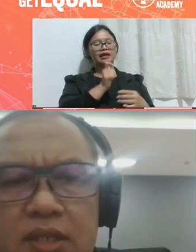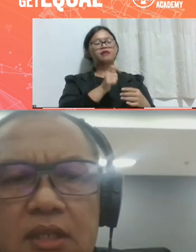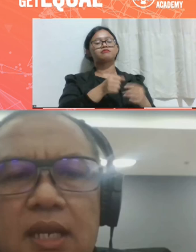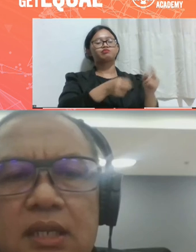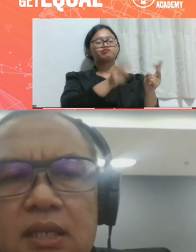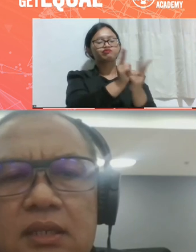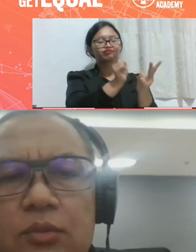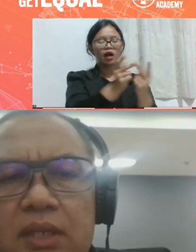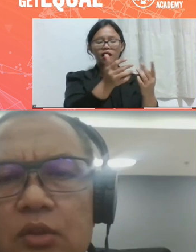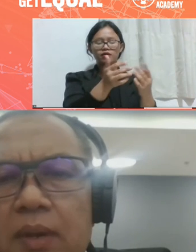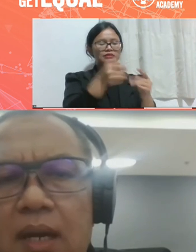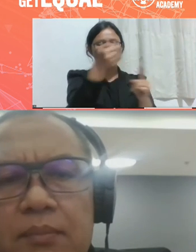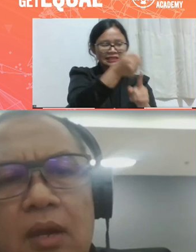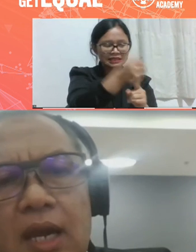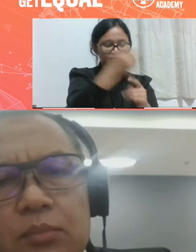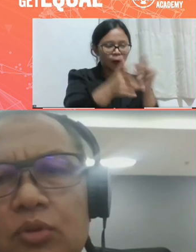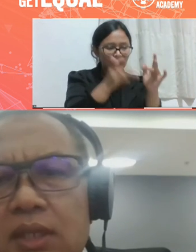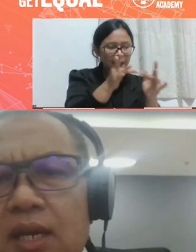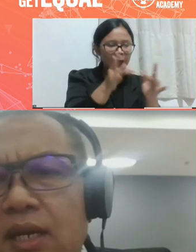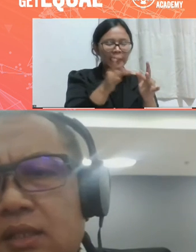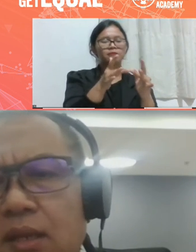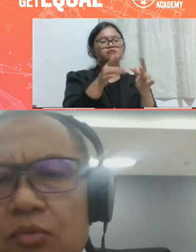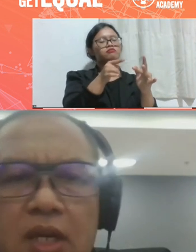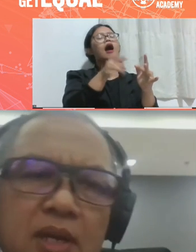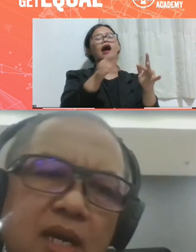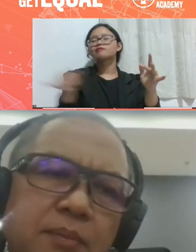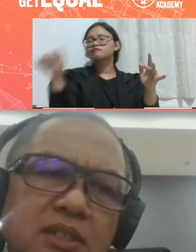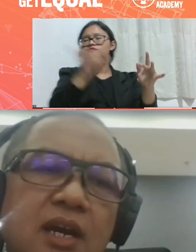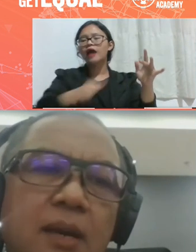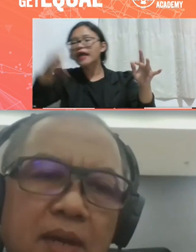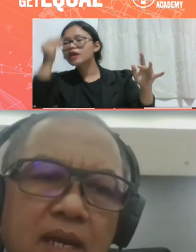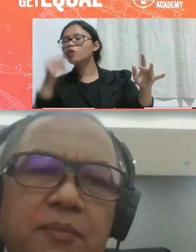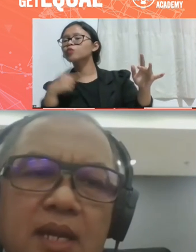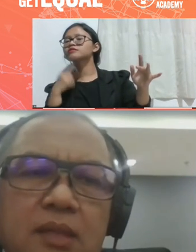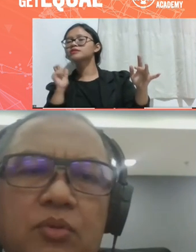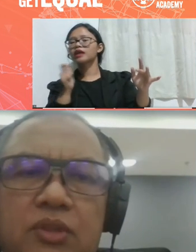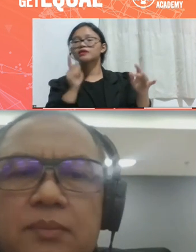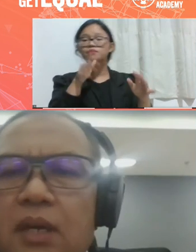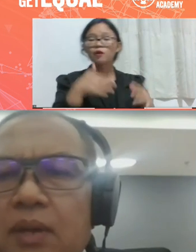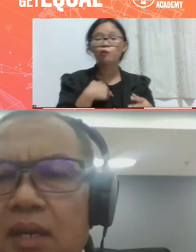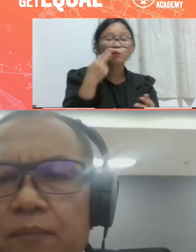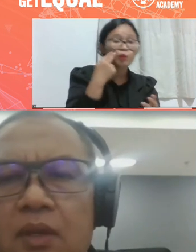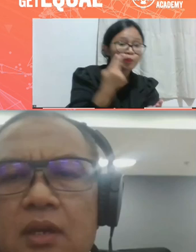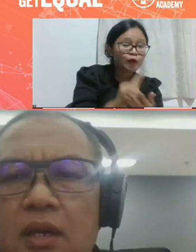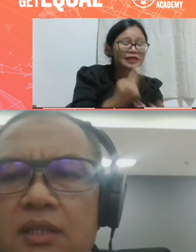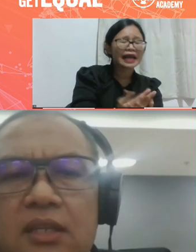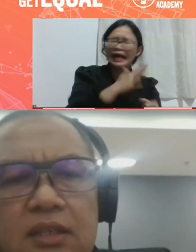ini, dunia digital ini, supaya satu paham alat buktinya, karena tidak mungkin melengkapi selengkap-lengkapnya alat bukti